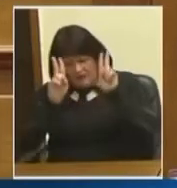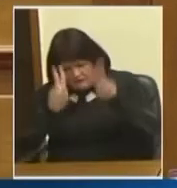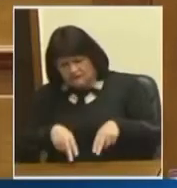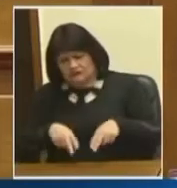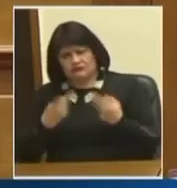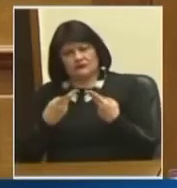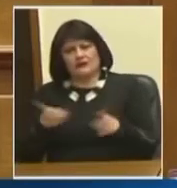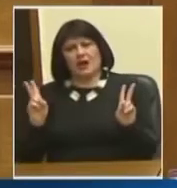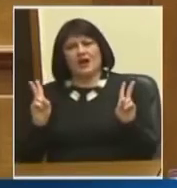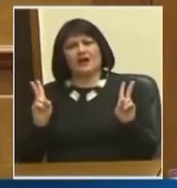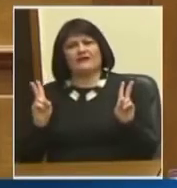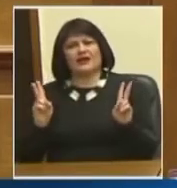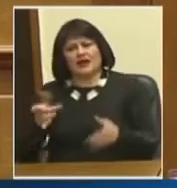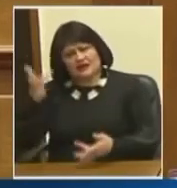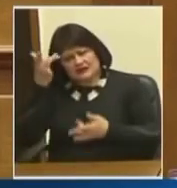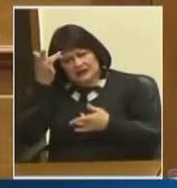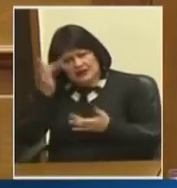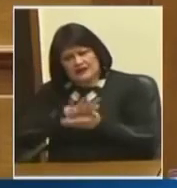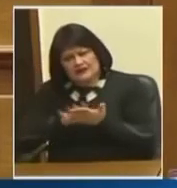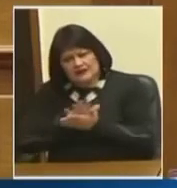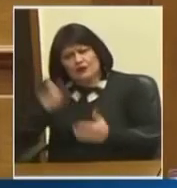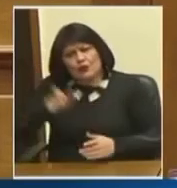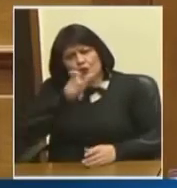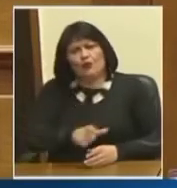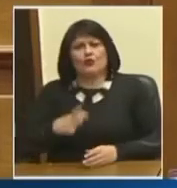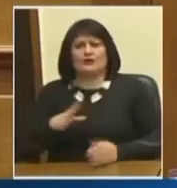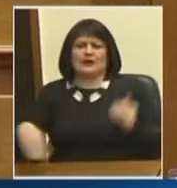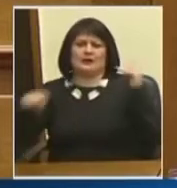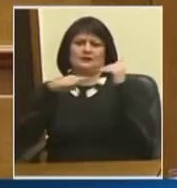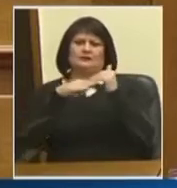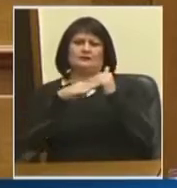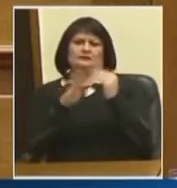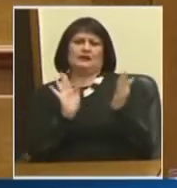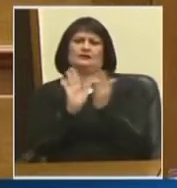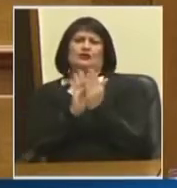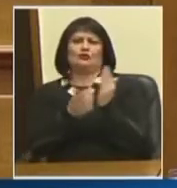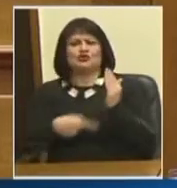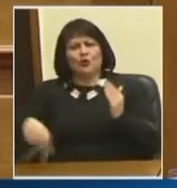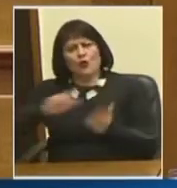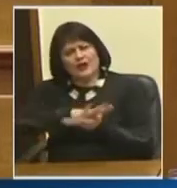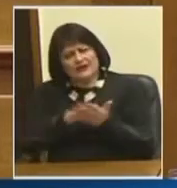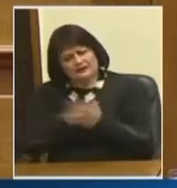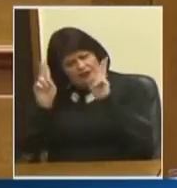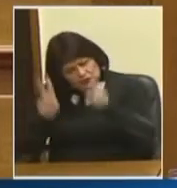την ελευθερία της θρησκευτικής συνείδησης και την ίση αντιμετώπιση όλων των θρησκειών από το